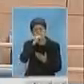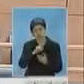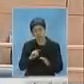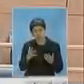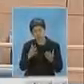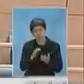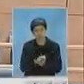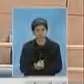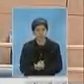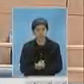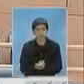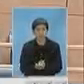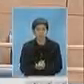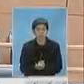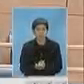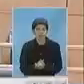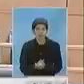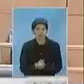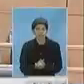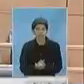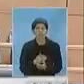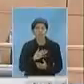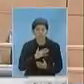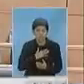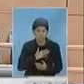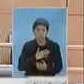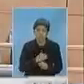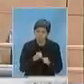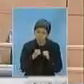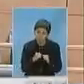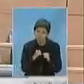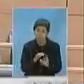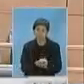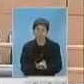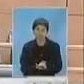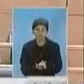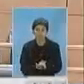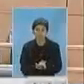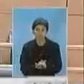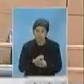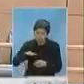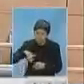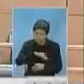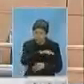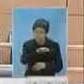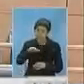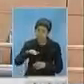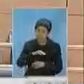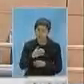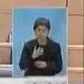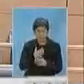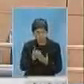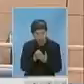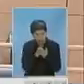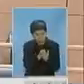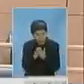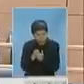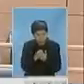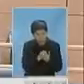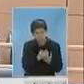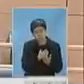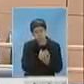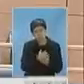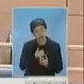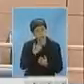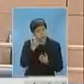แต่น้อยผมจึงพยายามฮะชวนทุกคนนครับให้มาช่วยกันผม